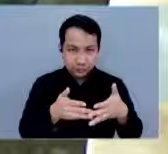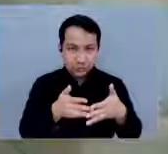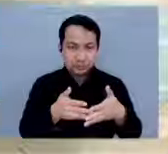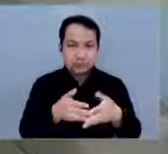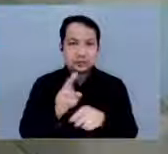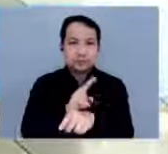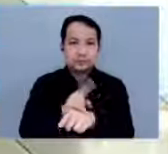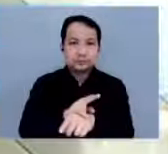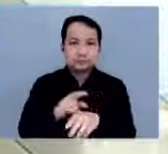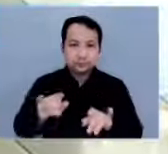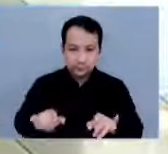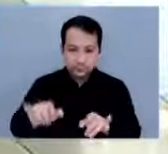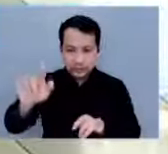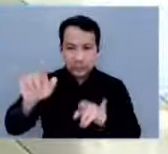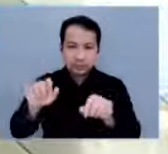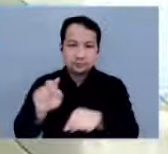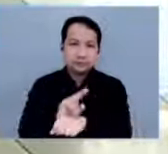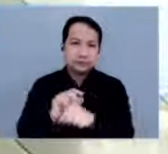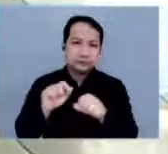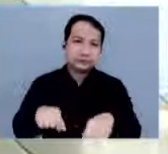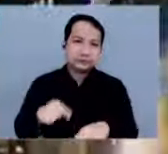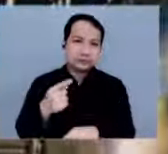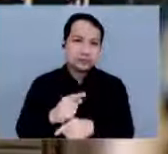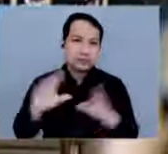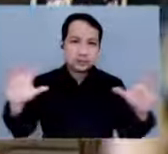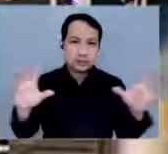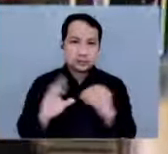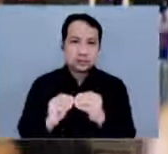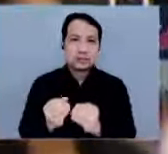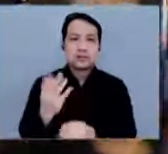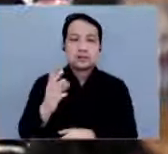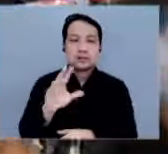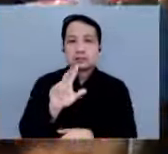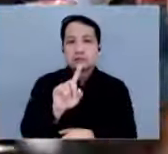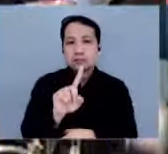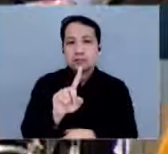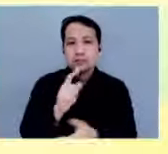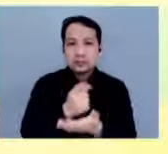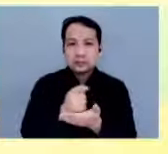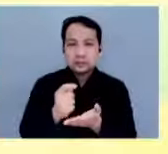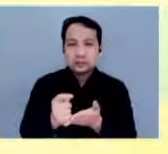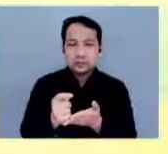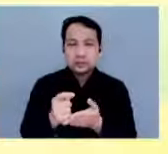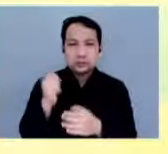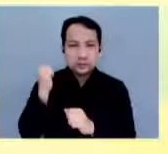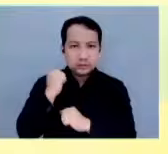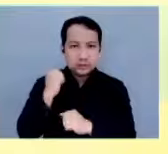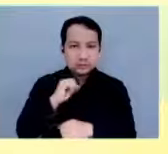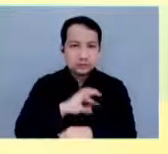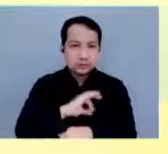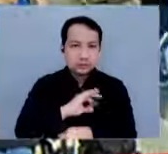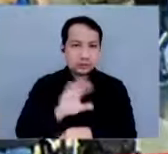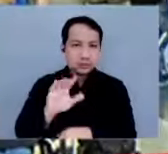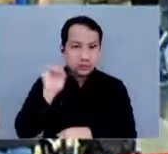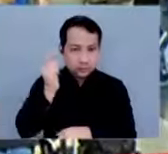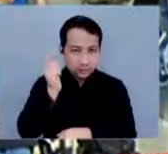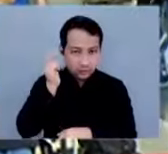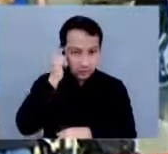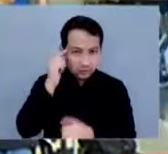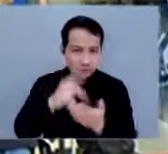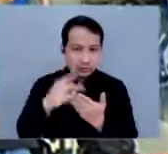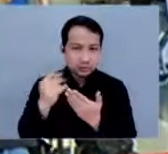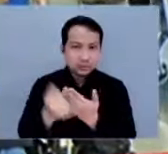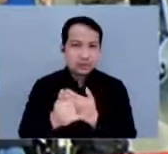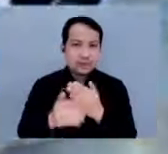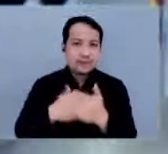runway. Suma total, aabot sa higit 1 trilyong piso ang inaasahang kikitain ng gobyerno sa proyekto sa susunod